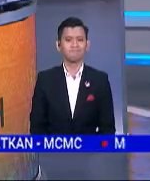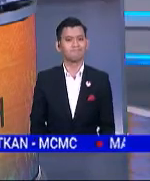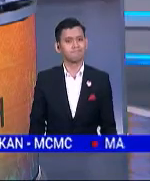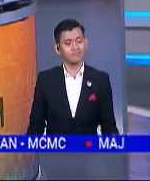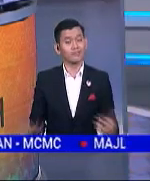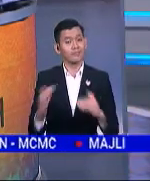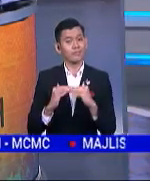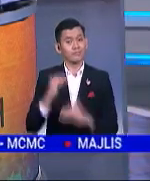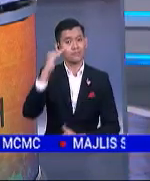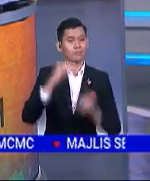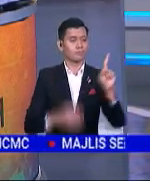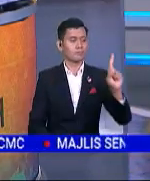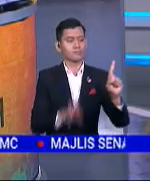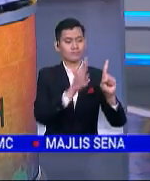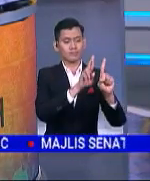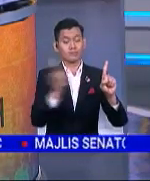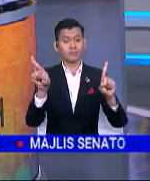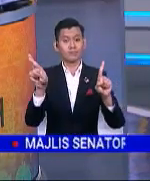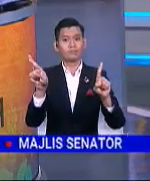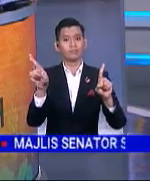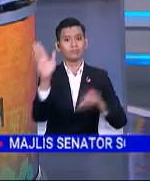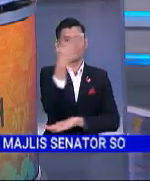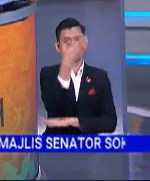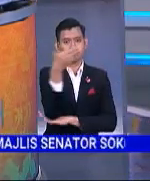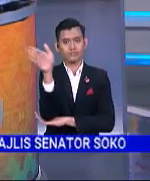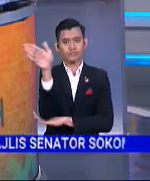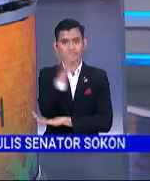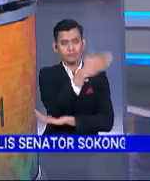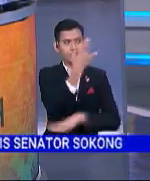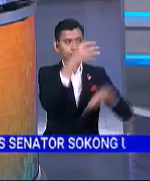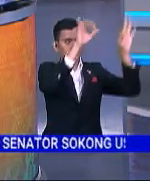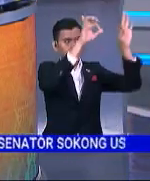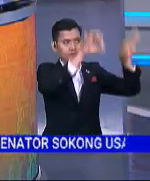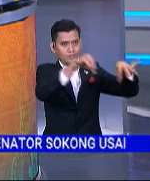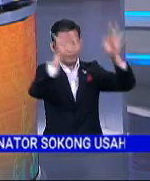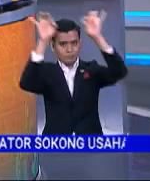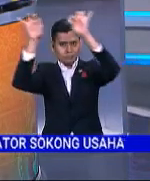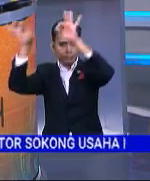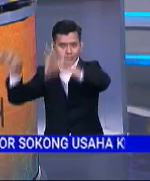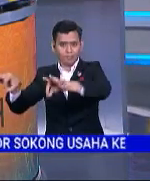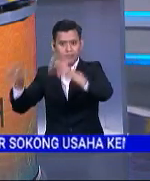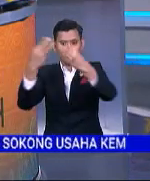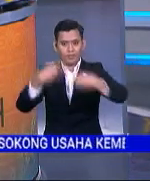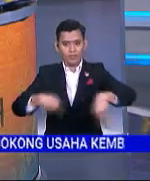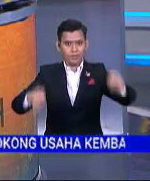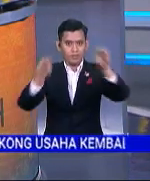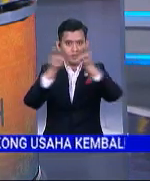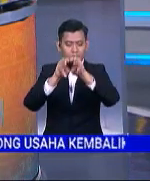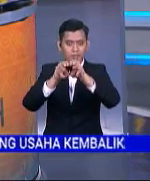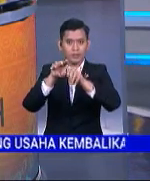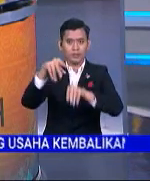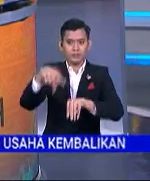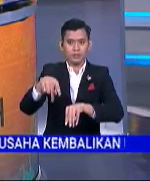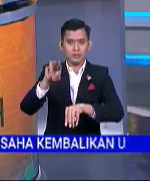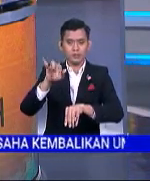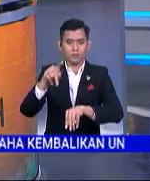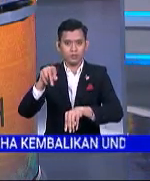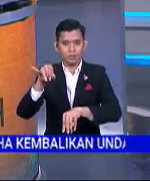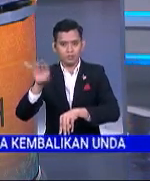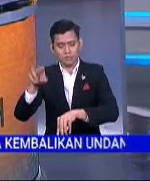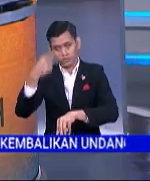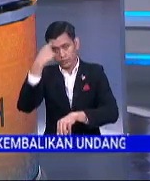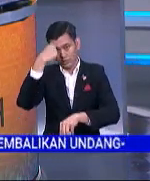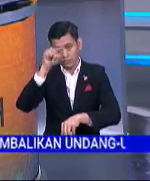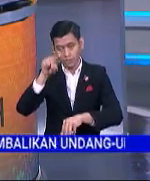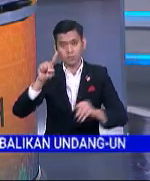Saudara, lebih 1,000 jalur gemilang dipasang di Masjid Lalang Pepuyu di Tanah Merah, Kelantan. Sempena sambutan Bulan Kebangsaan dan Hari